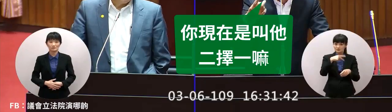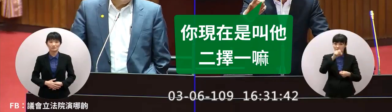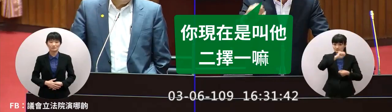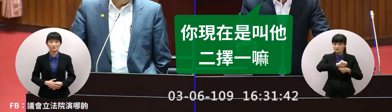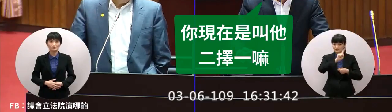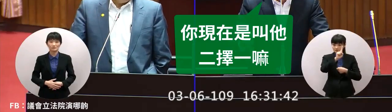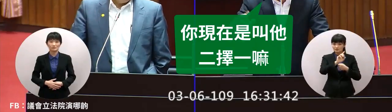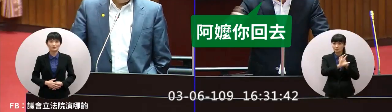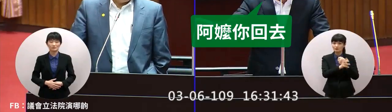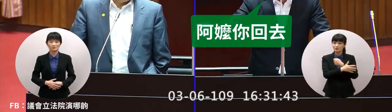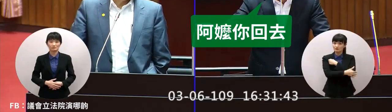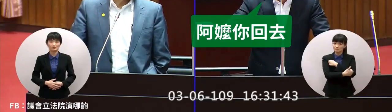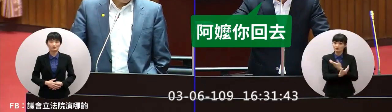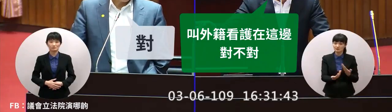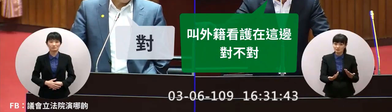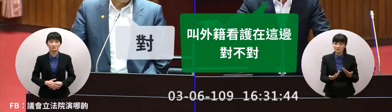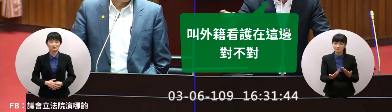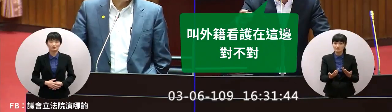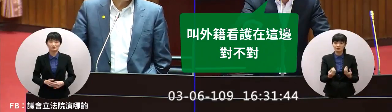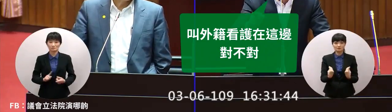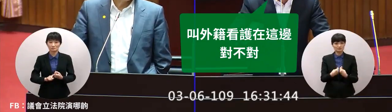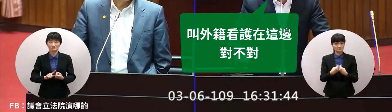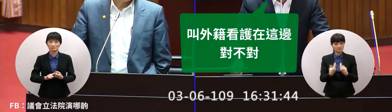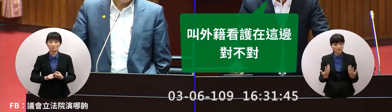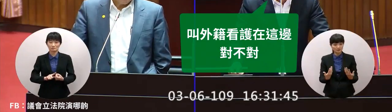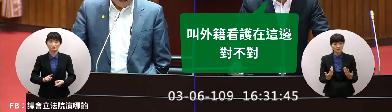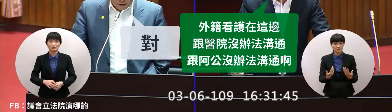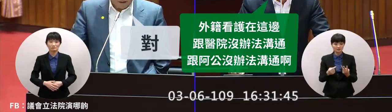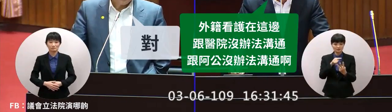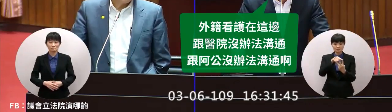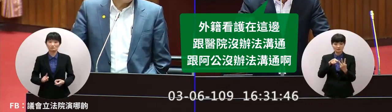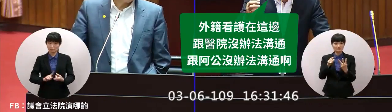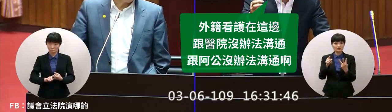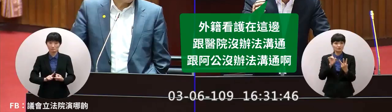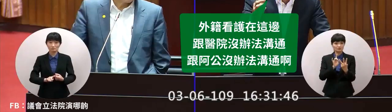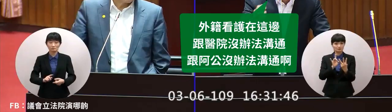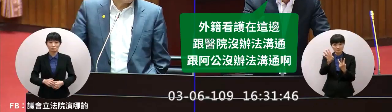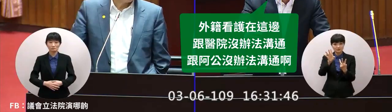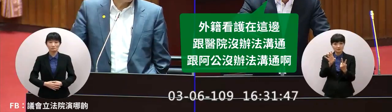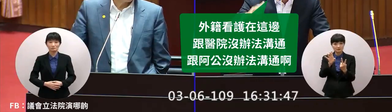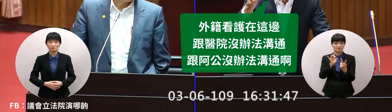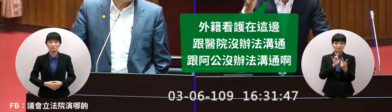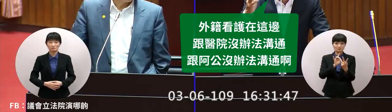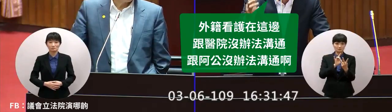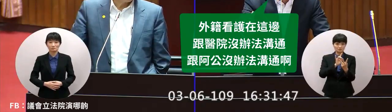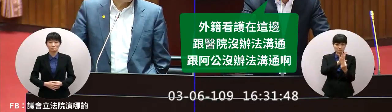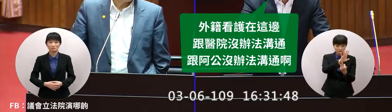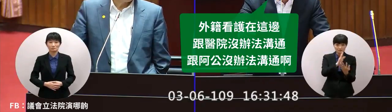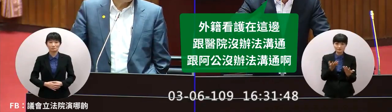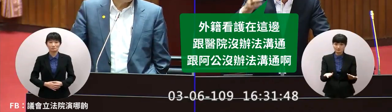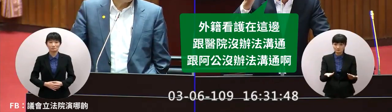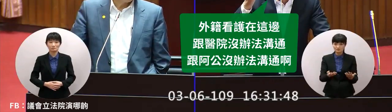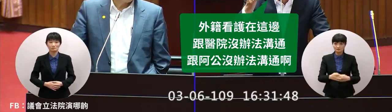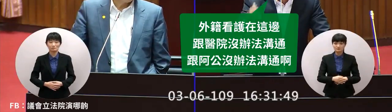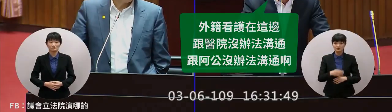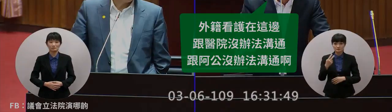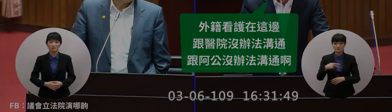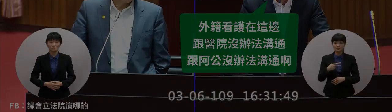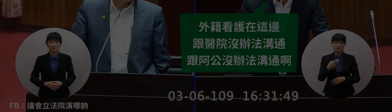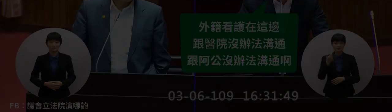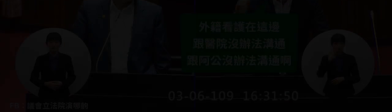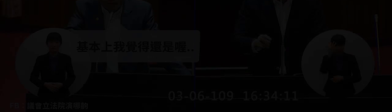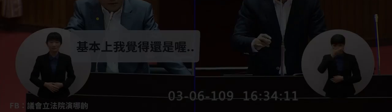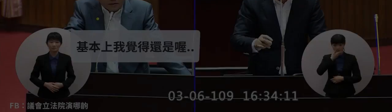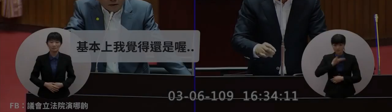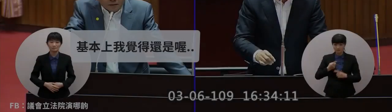啊，恁那是叫伊二择一嘛？阿妈，你回去。 对。 叫外企看路里家嘛，对不对？ 对。好， 啊，外企看路里家，甲病医无在沟通，甲阿公无在沟